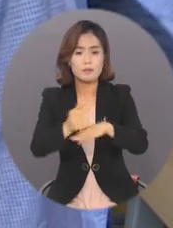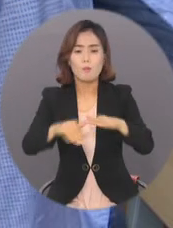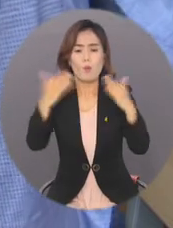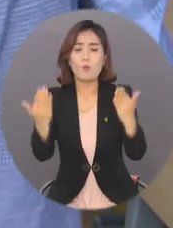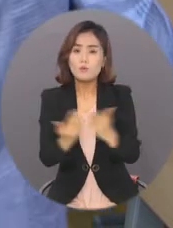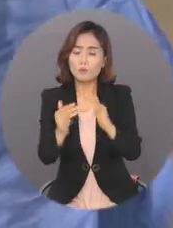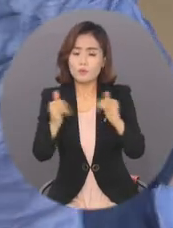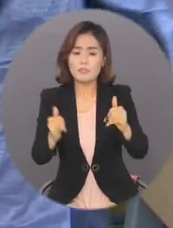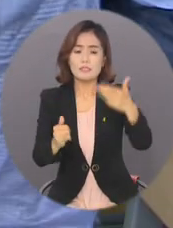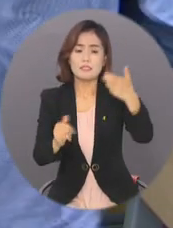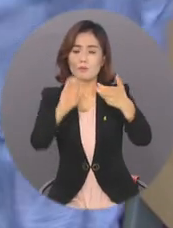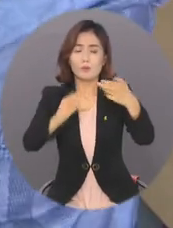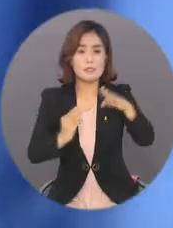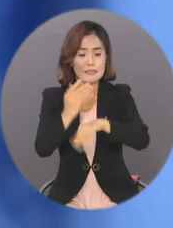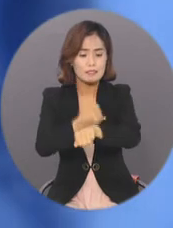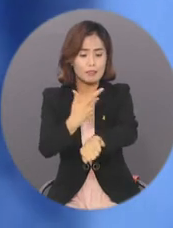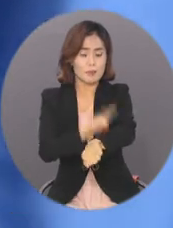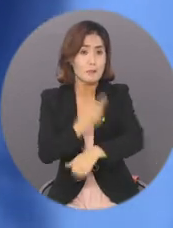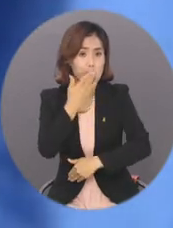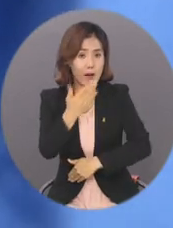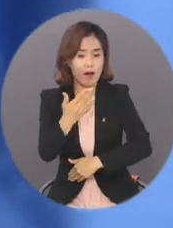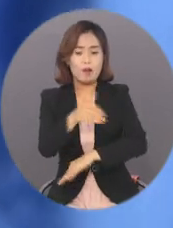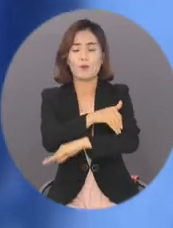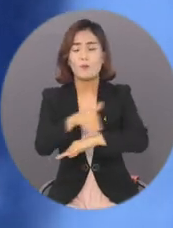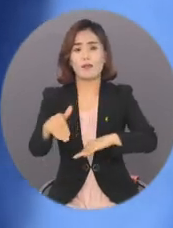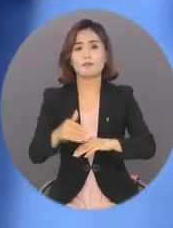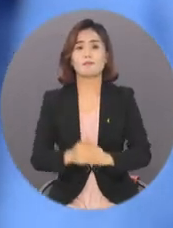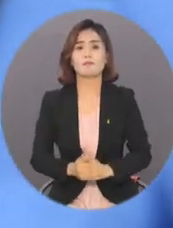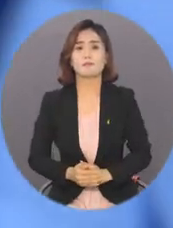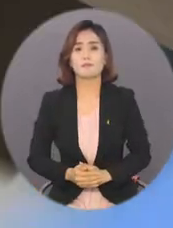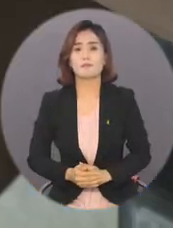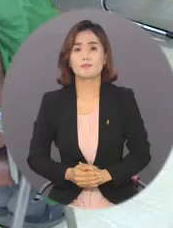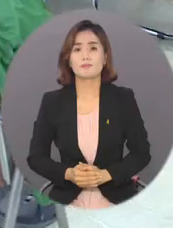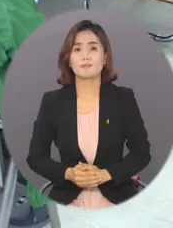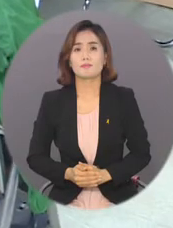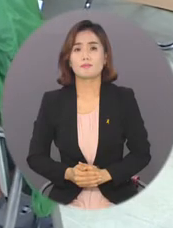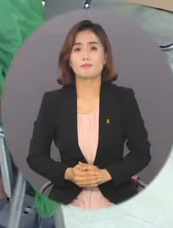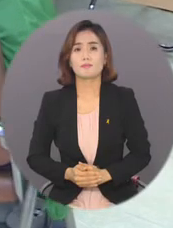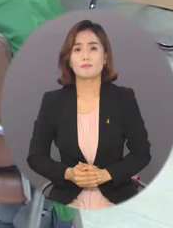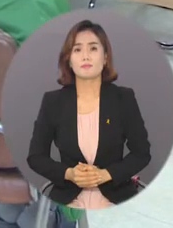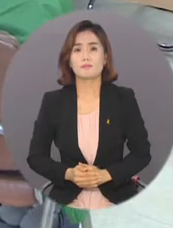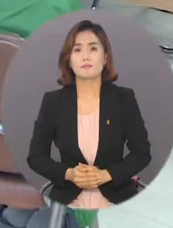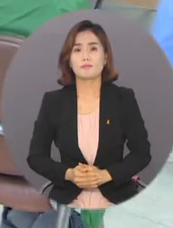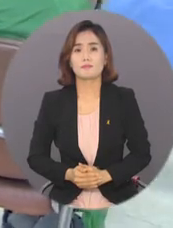국민의 70% 이상이 백신을 접종받을 수 있게 한다는 방침입니다. MBC 뉴스 송정근입니다.